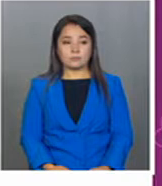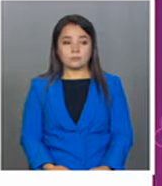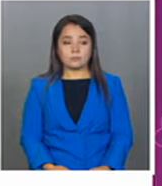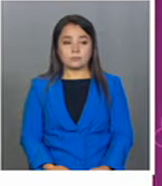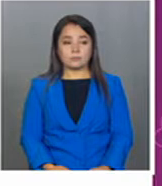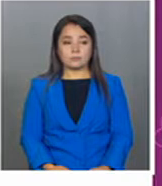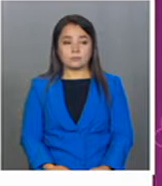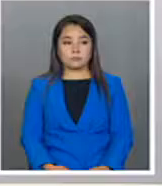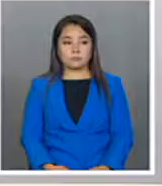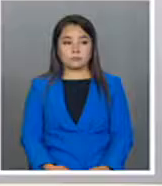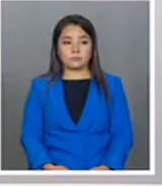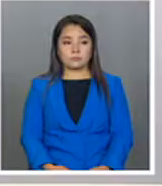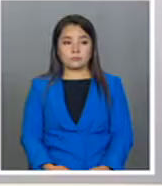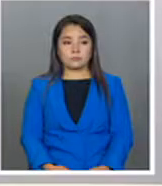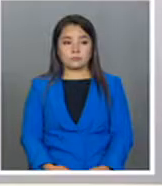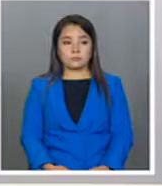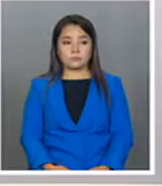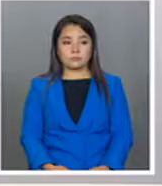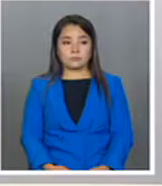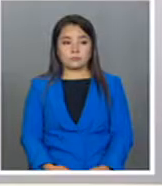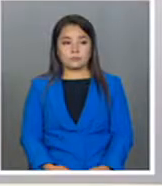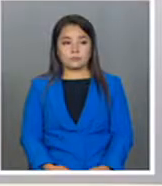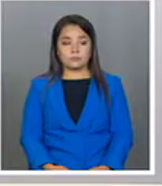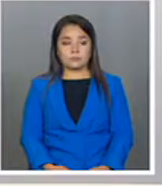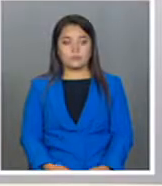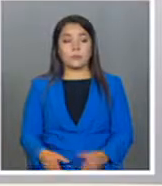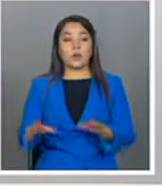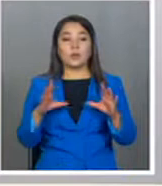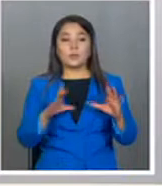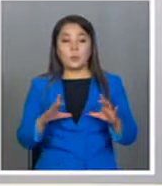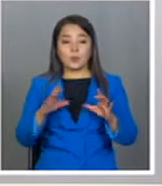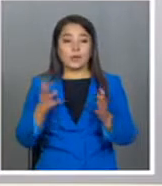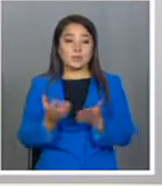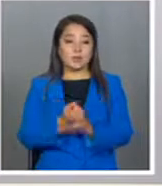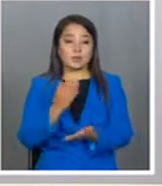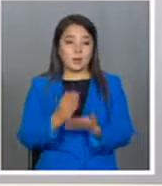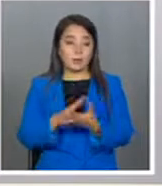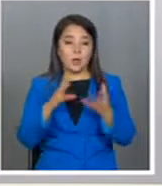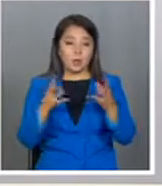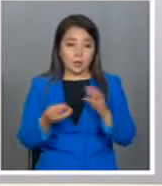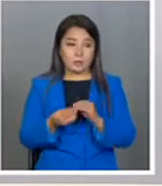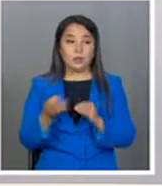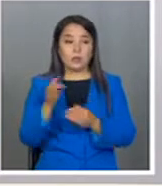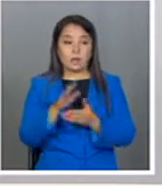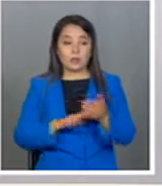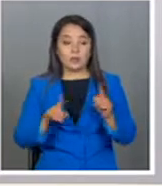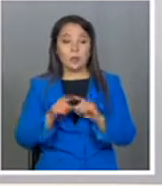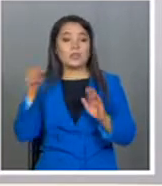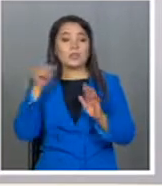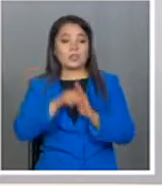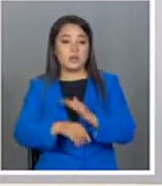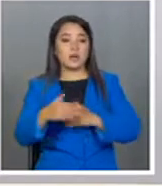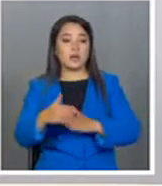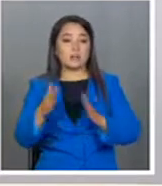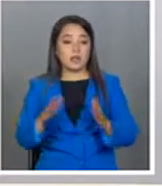50.24 деген сан аламыз. Ендеше, дөңгелектің ауданын таптық, енді біз ары қарай осы дөңгелектің ішіндегі